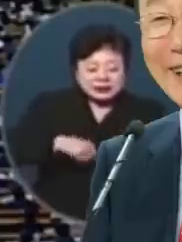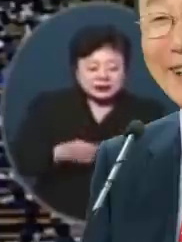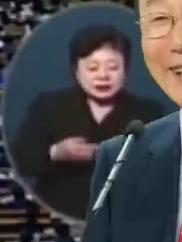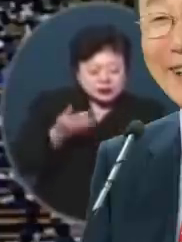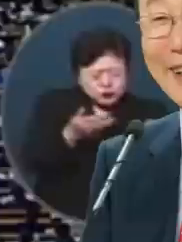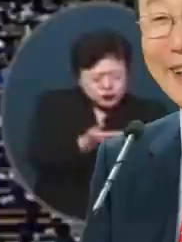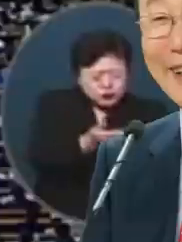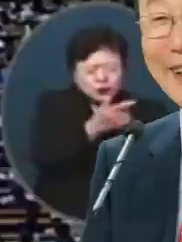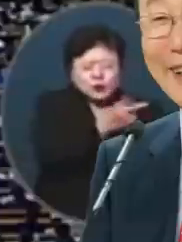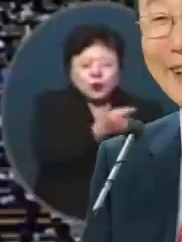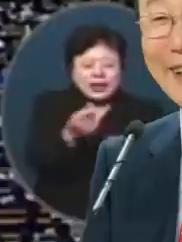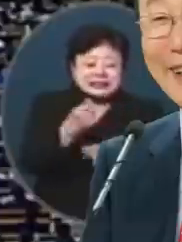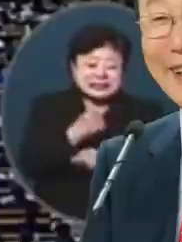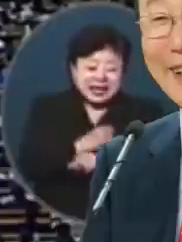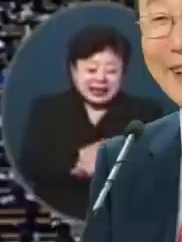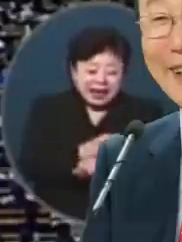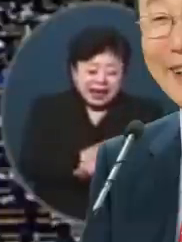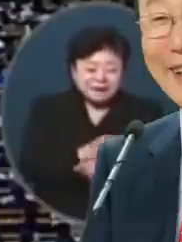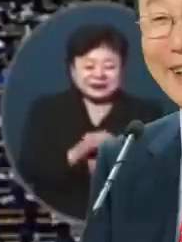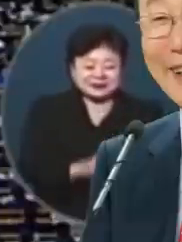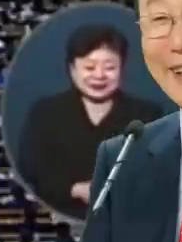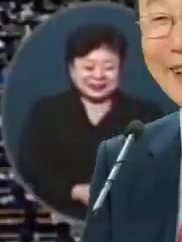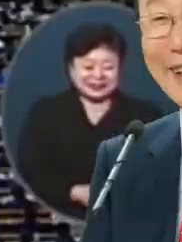자신을 주심 같이 하라.